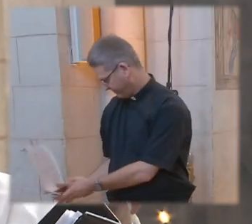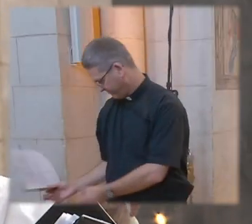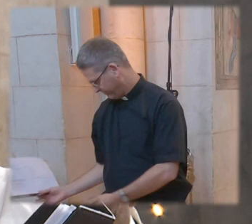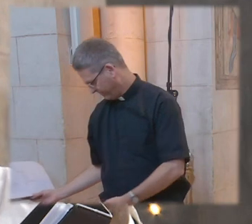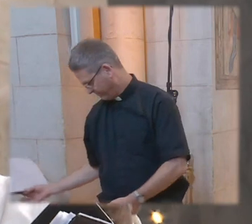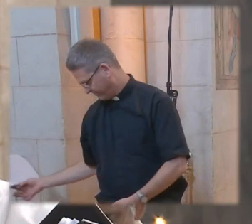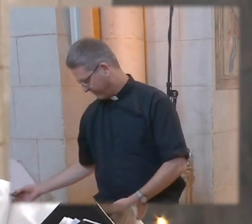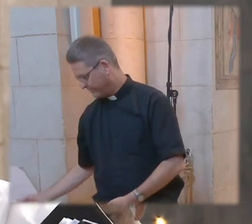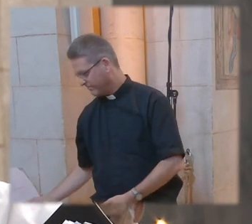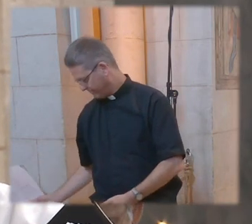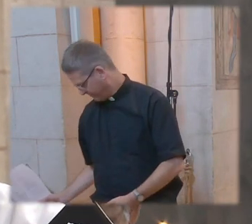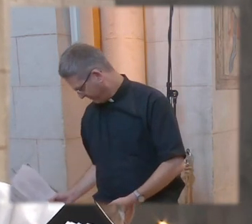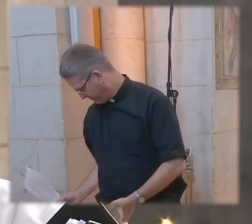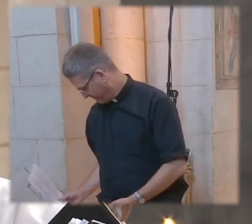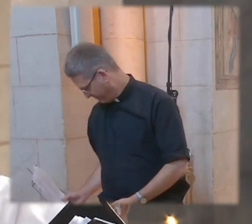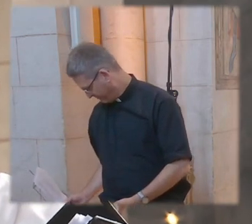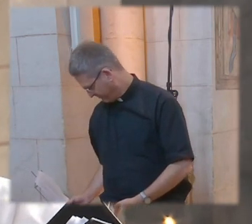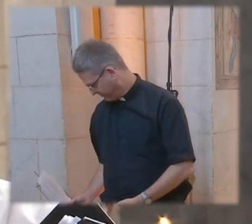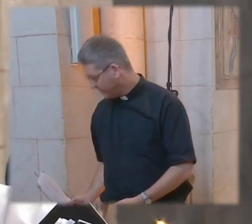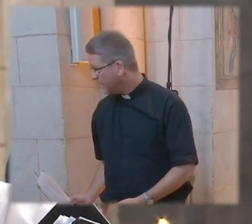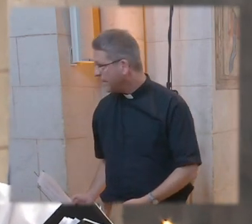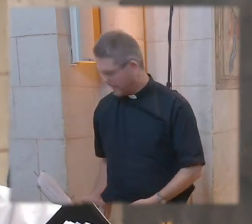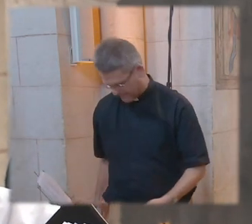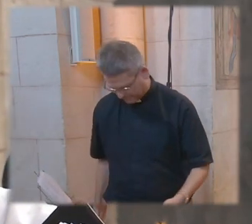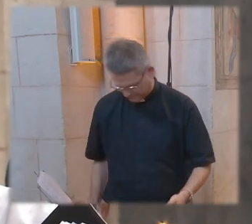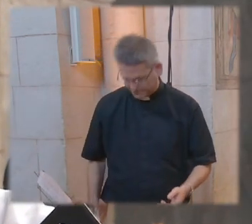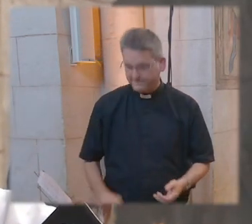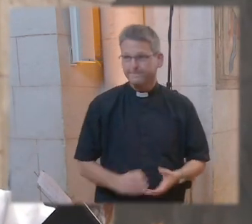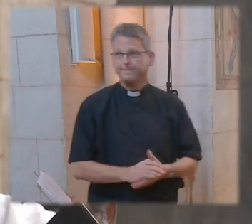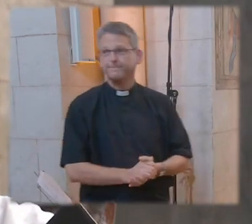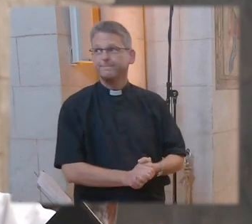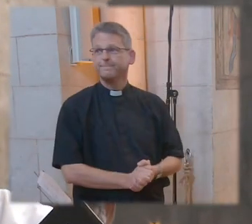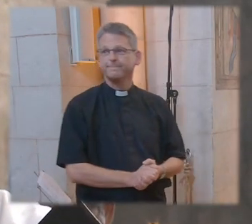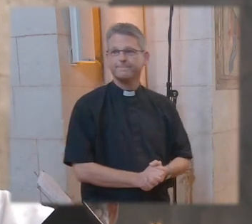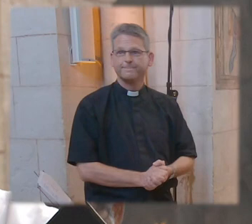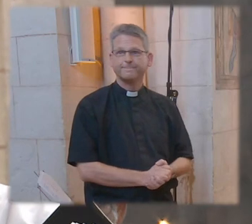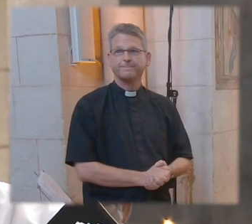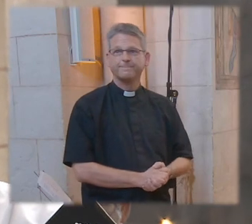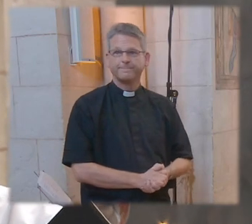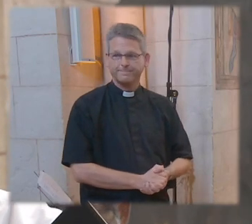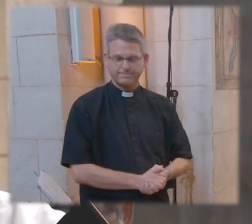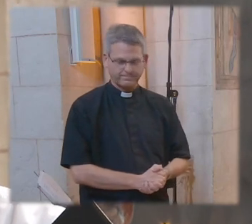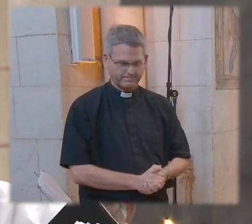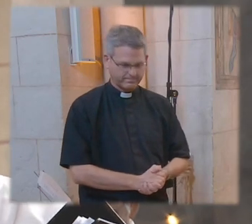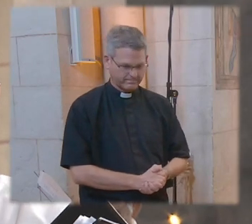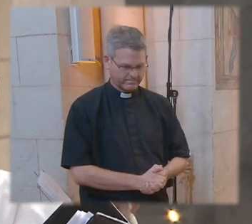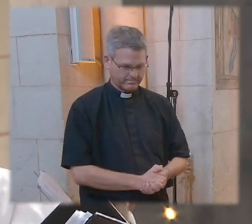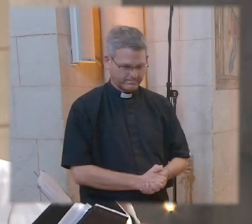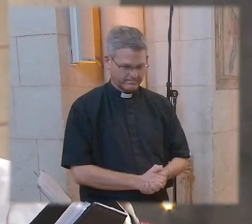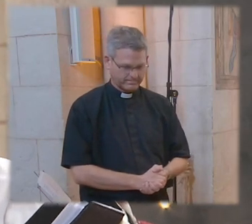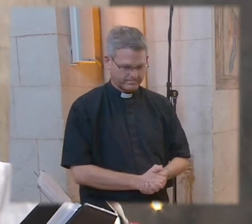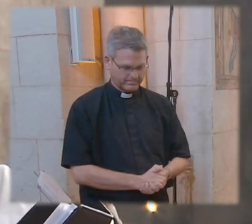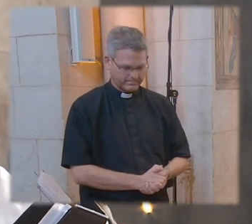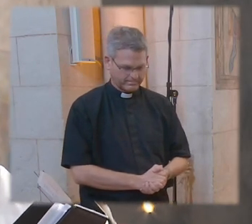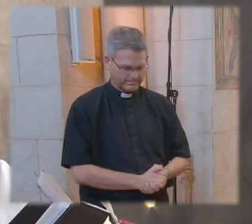als Seliger angerufen und jährlich am 21. Februar an den von Recht festgelegten Orten